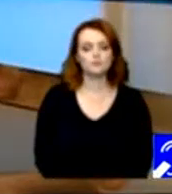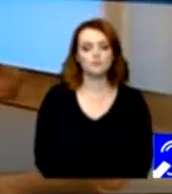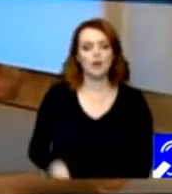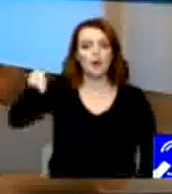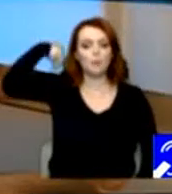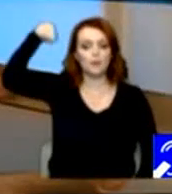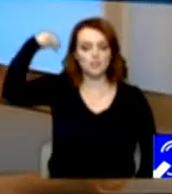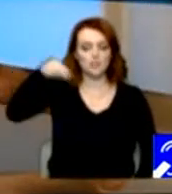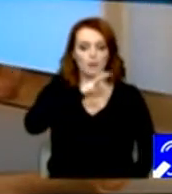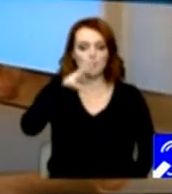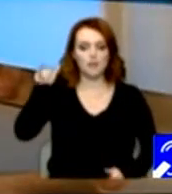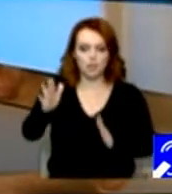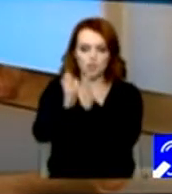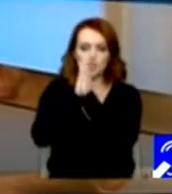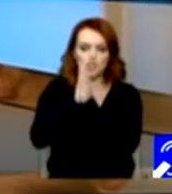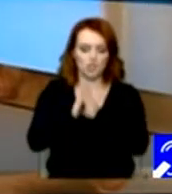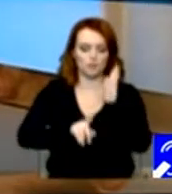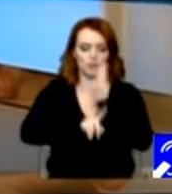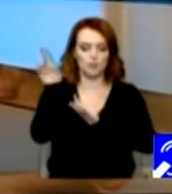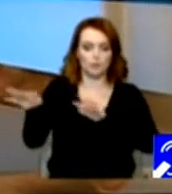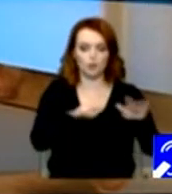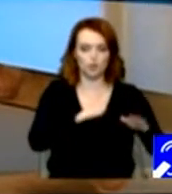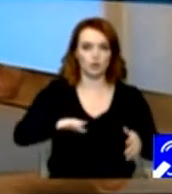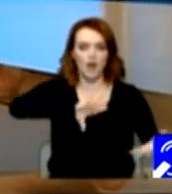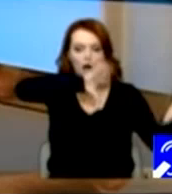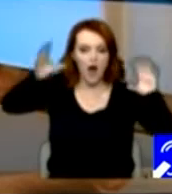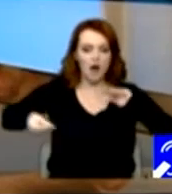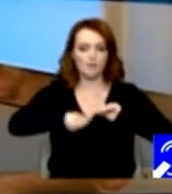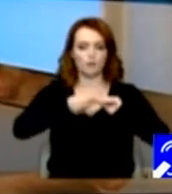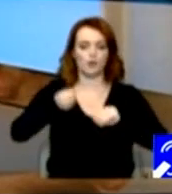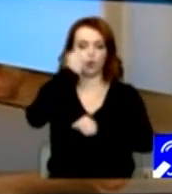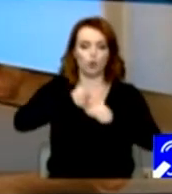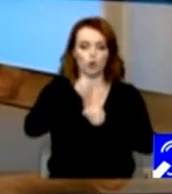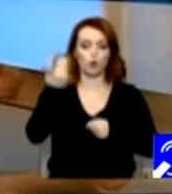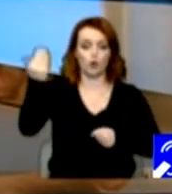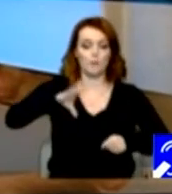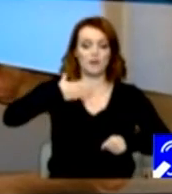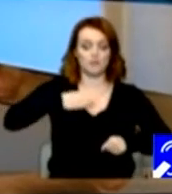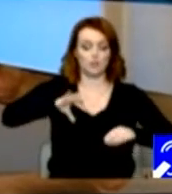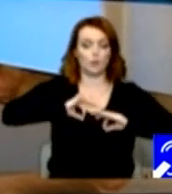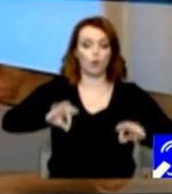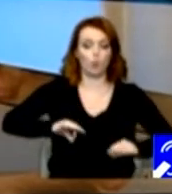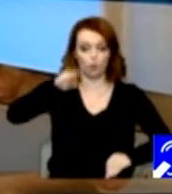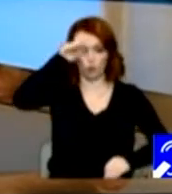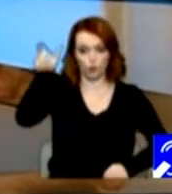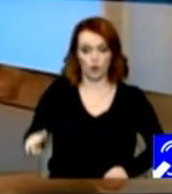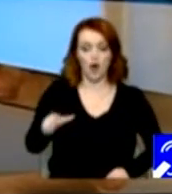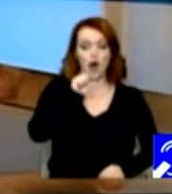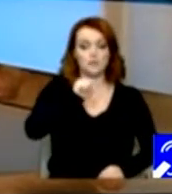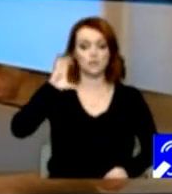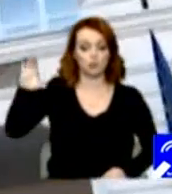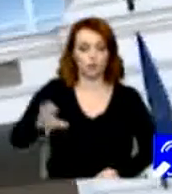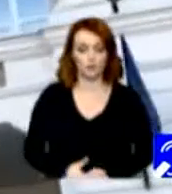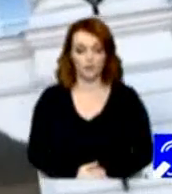președintele Maia Sandu Gheorghe inițierea procedurii de evaluare a performanțelor procurorului general a suspendat Alexandru